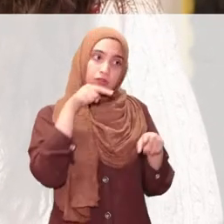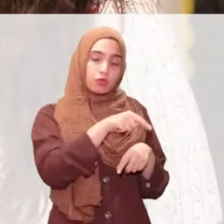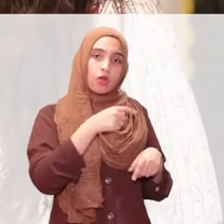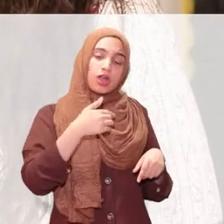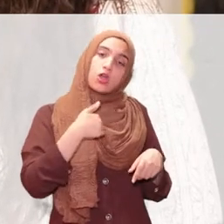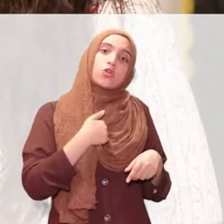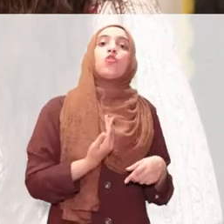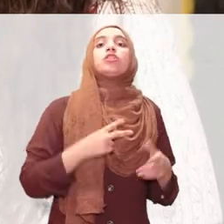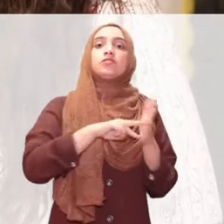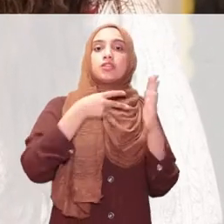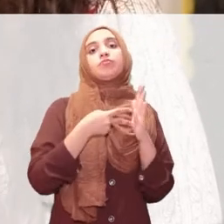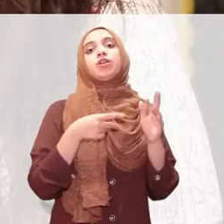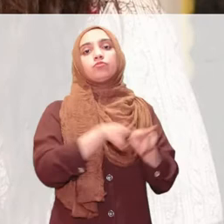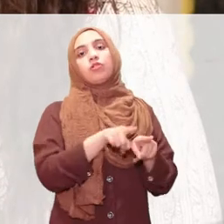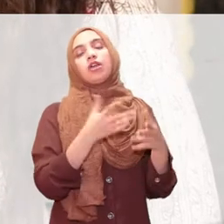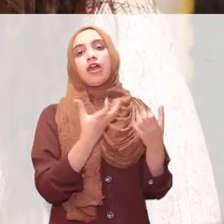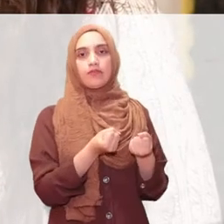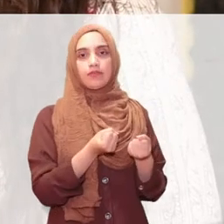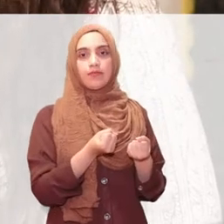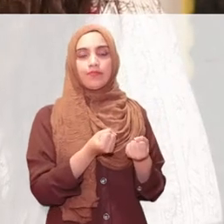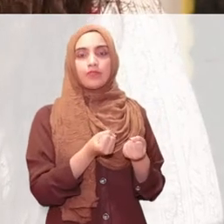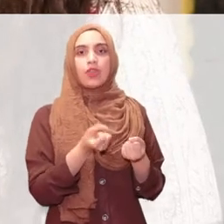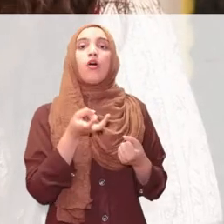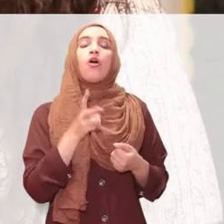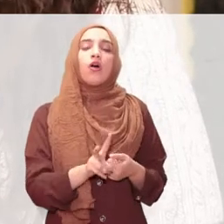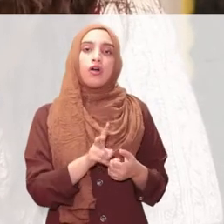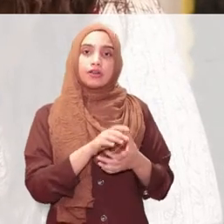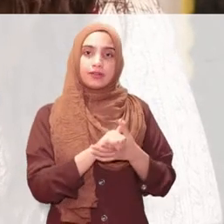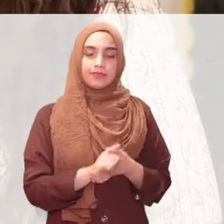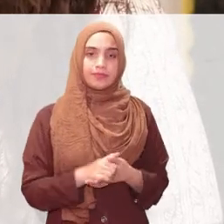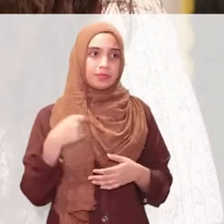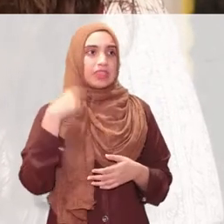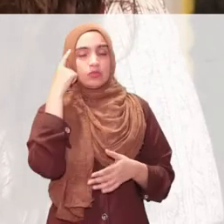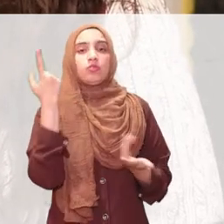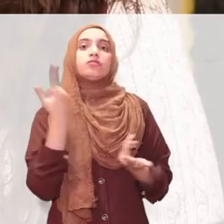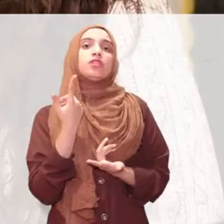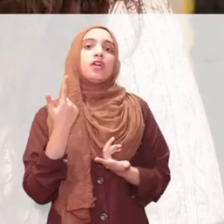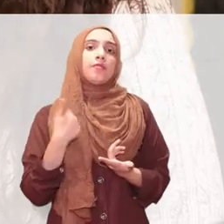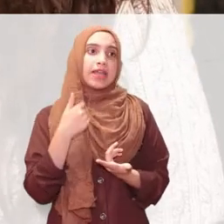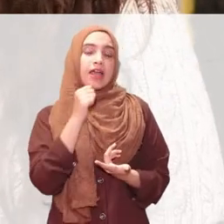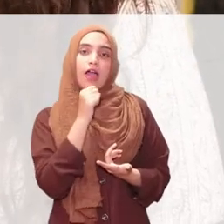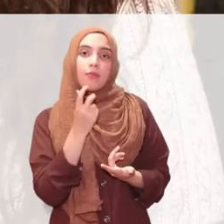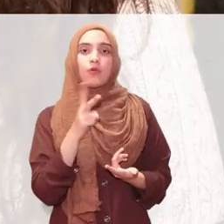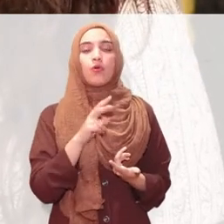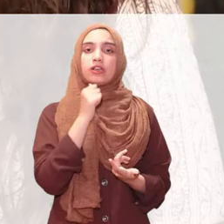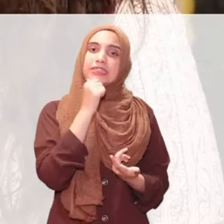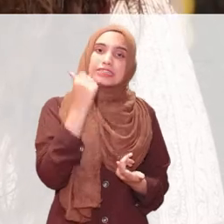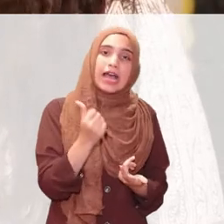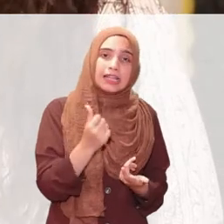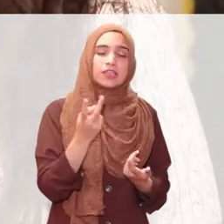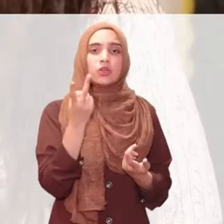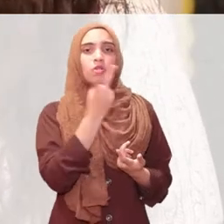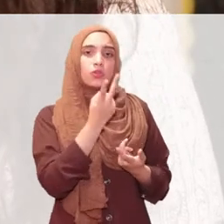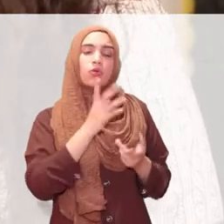एंड इवन ए माय फादर एंड ग्रैंडफादर तो नहीं कर